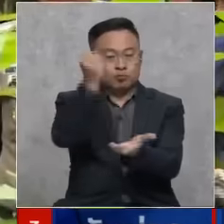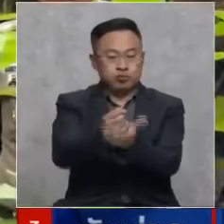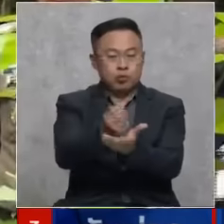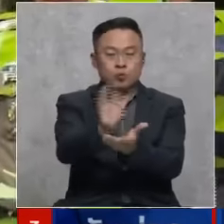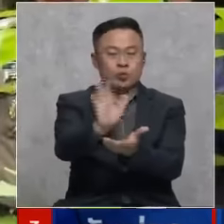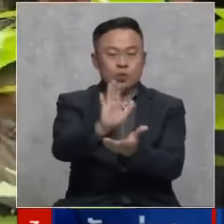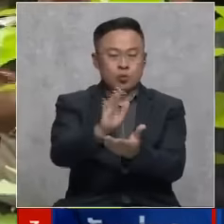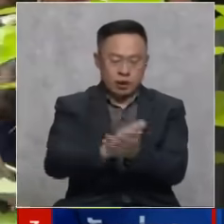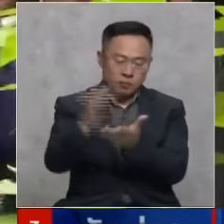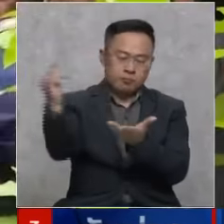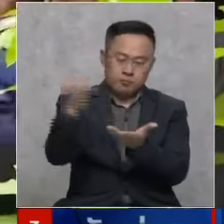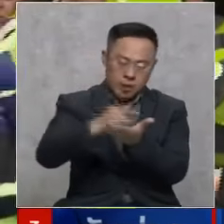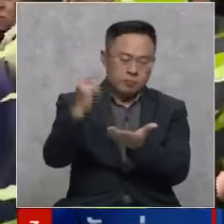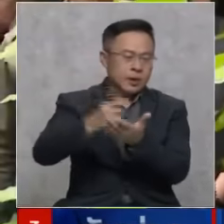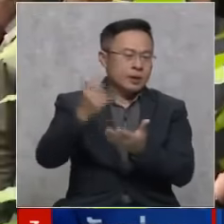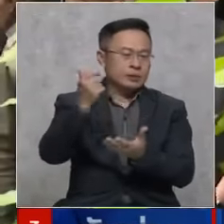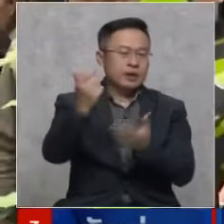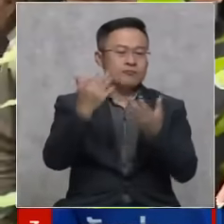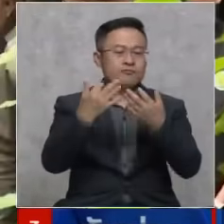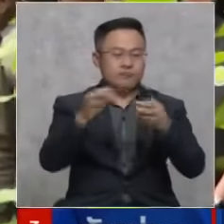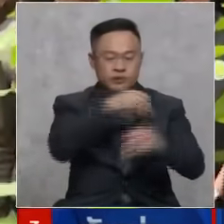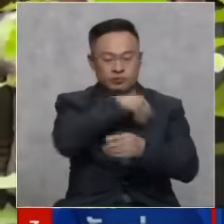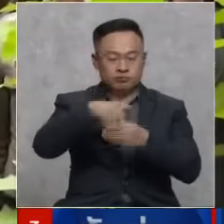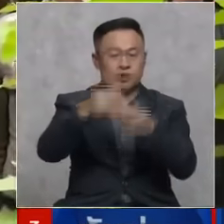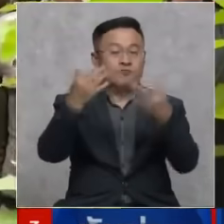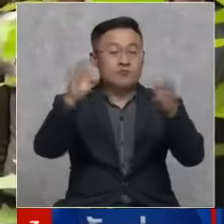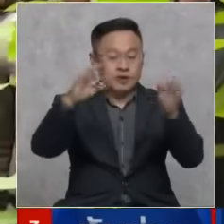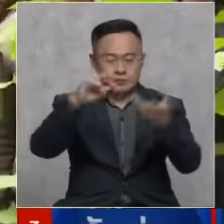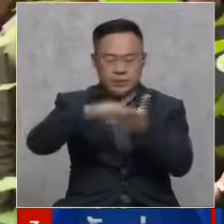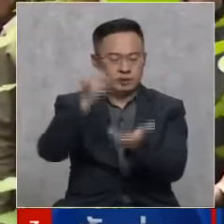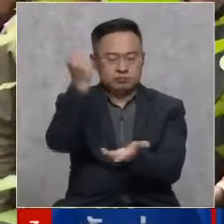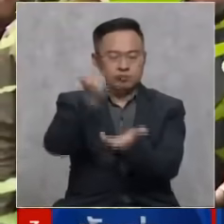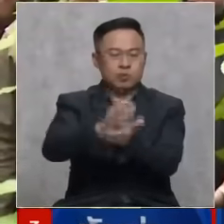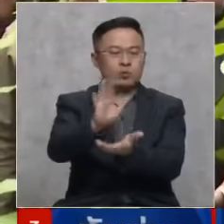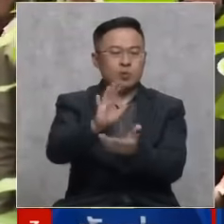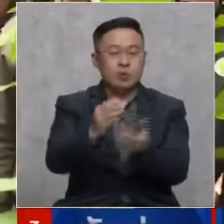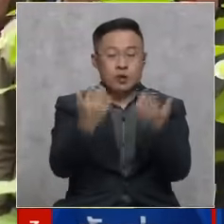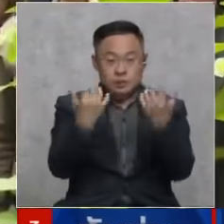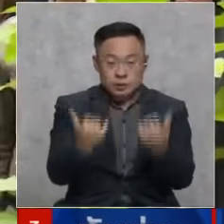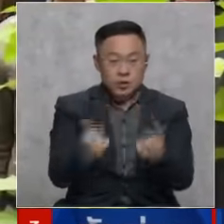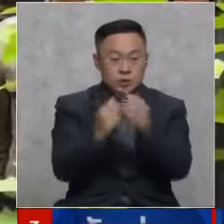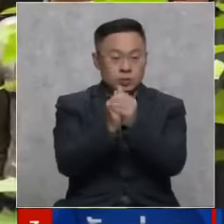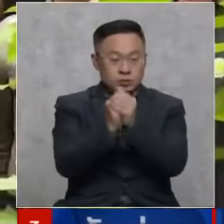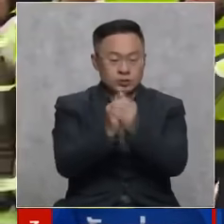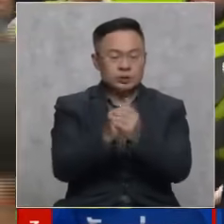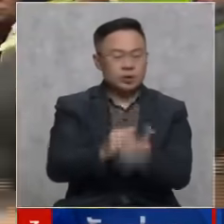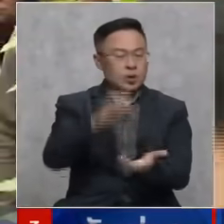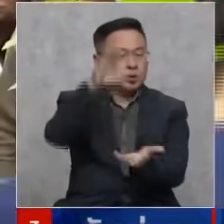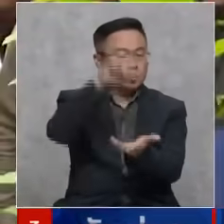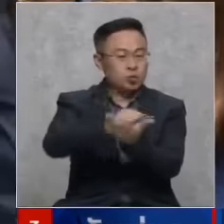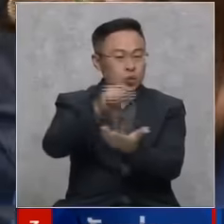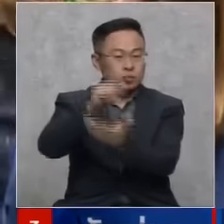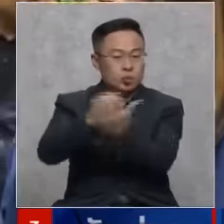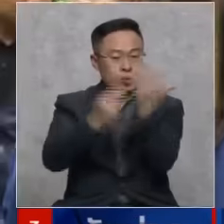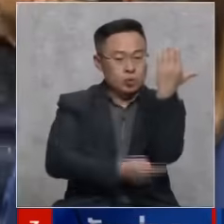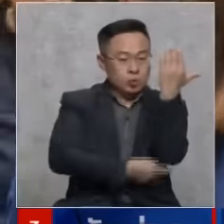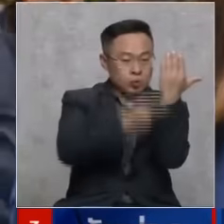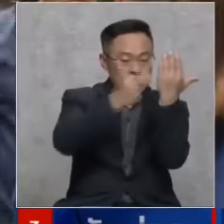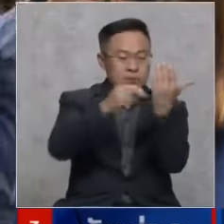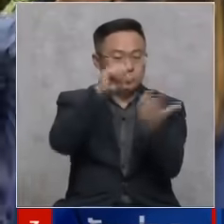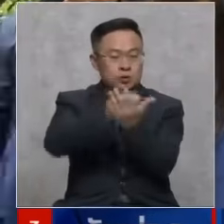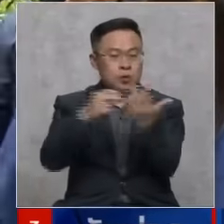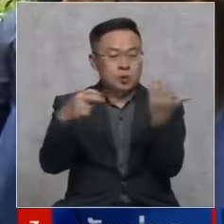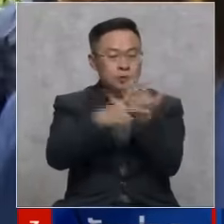ซึ่งที่ผ่านมาก็พูดคุยกันไปบ้างแล้วเห็นถึงความกระตือในการบุ๊กิ้งเข้ามาอย่างมีนัยยะสำคัญแล้วค่ะนายกบอกเอาเข้าจริงเรื่อง